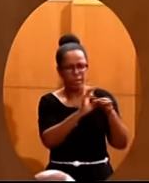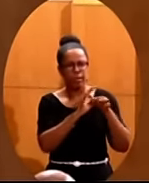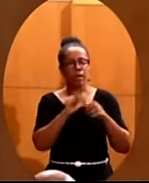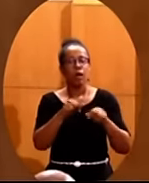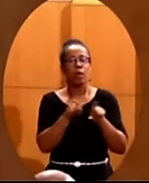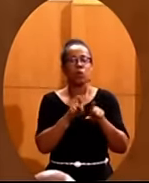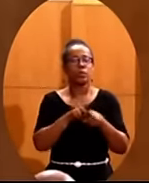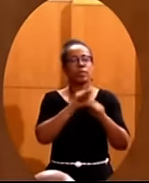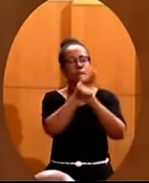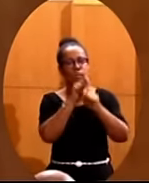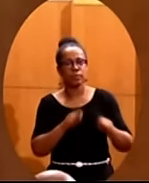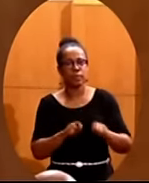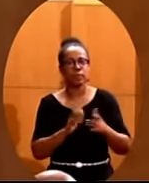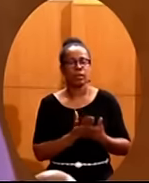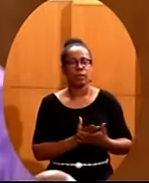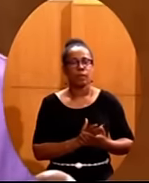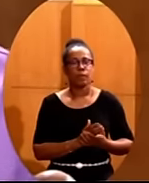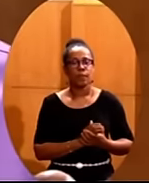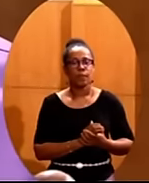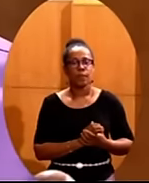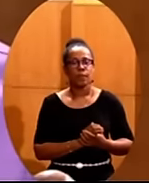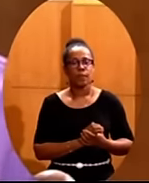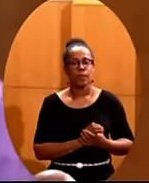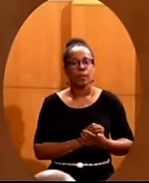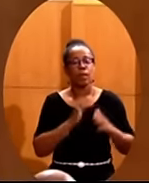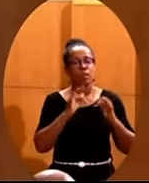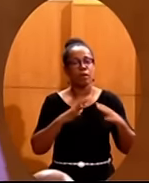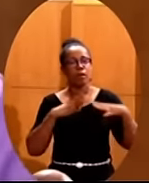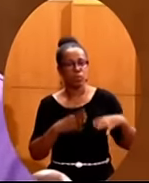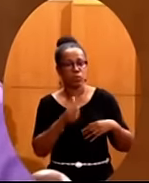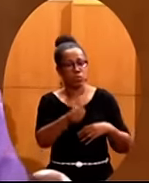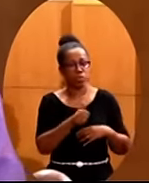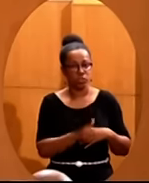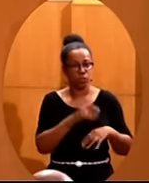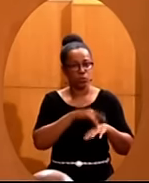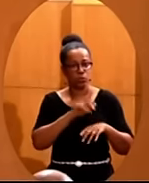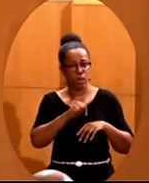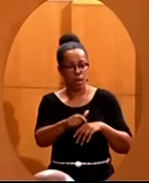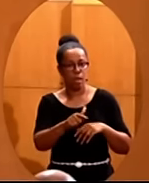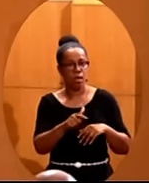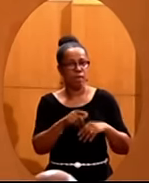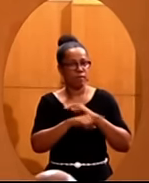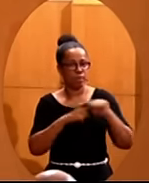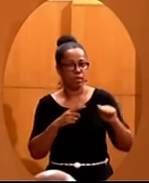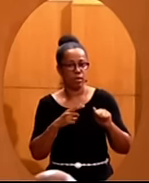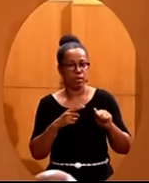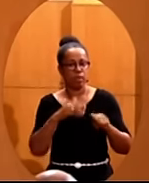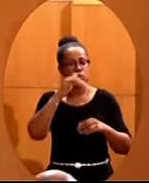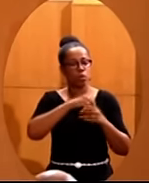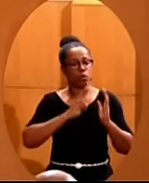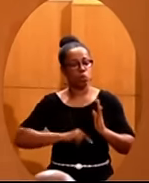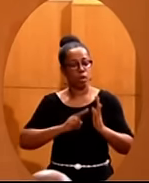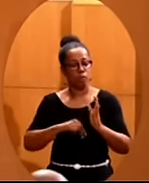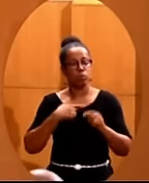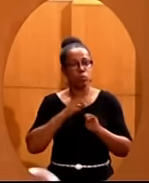de respect des engagements mutuels que nous avons scellé dans notre contrat